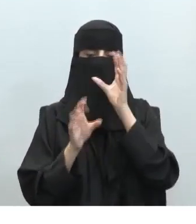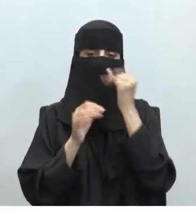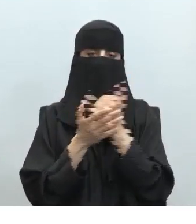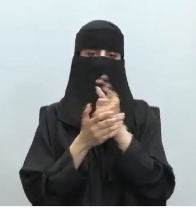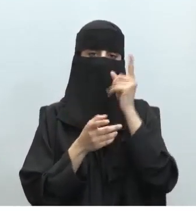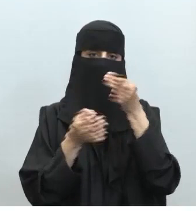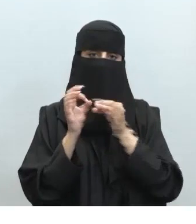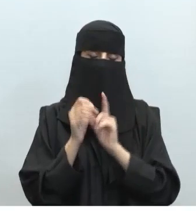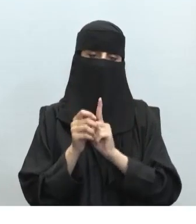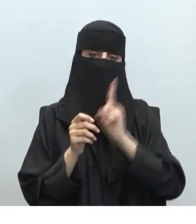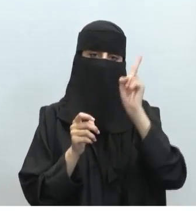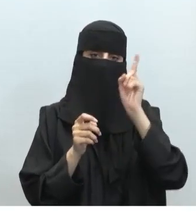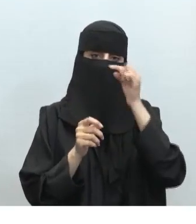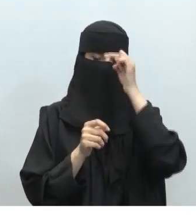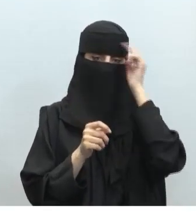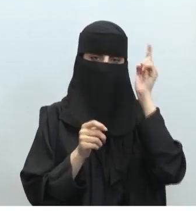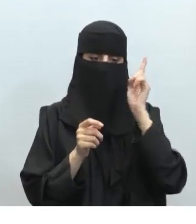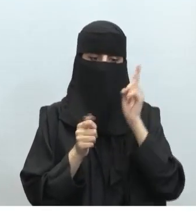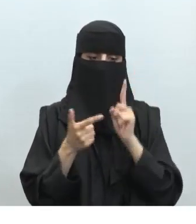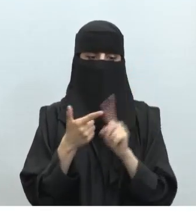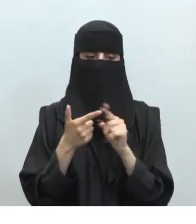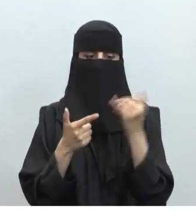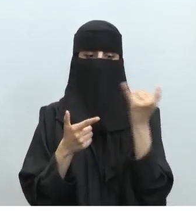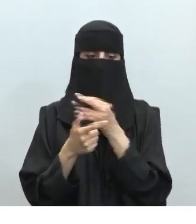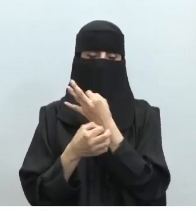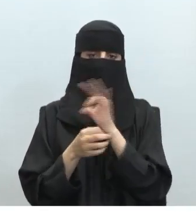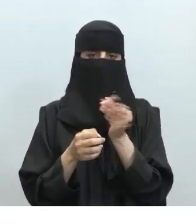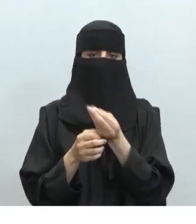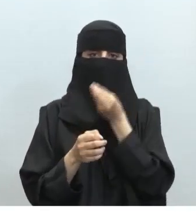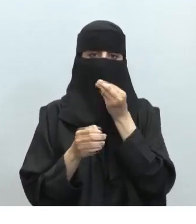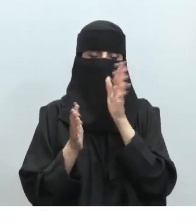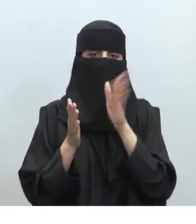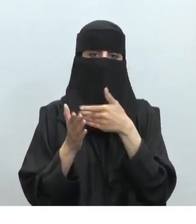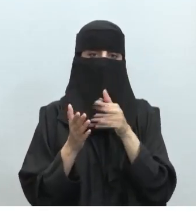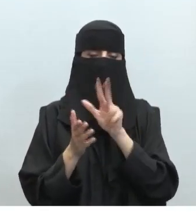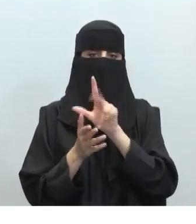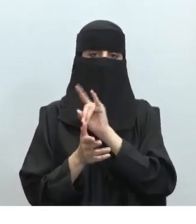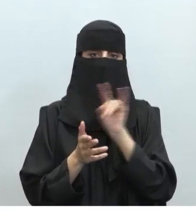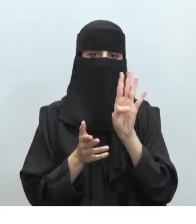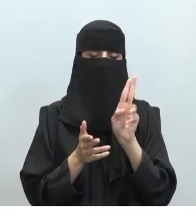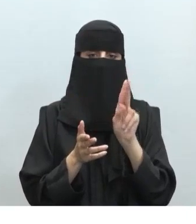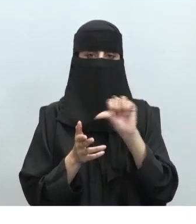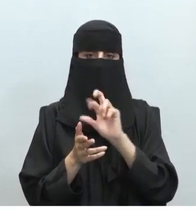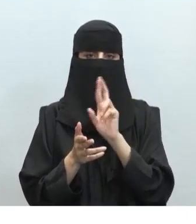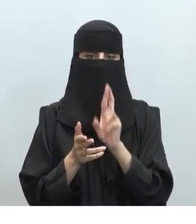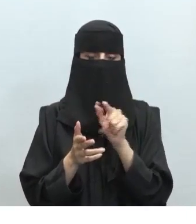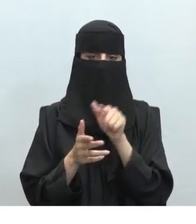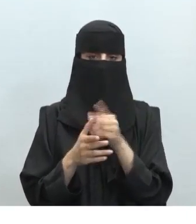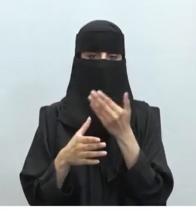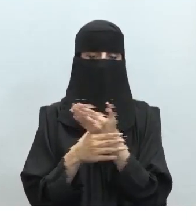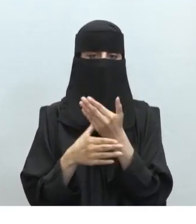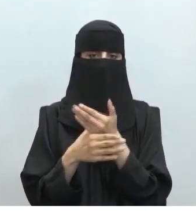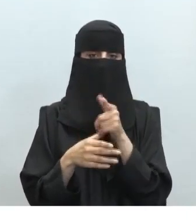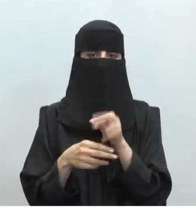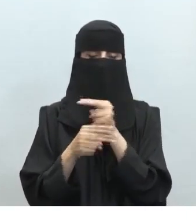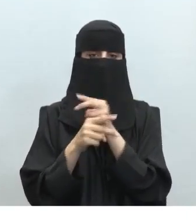باذن الله كذلك من المهم لهؤلاء المرضى تناول الوجبات الخاليه من اللاكتوز وبالتحديد عندما نذكر لماذا اللاكتوز